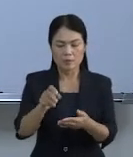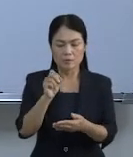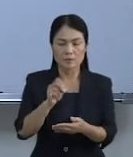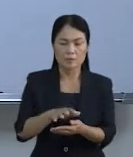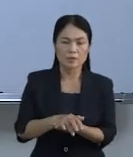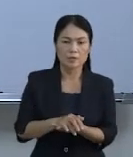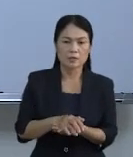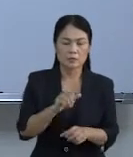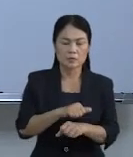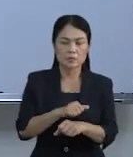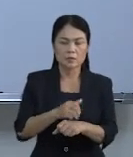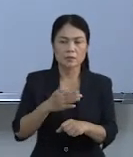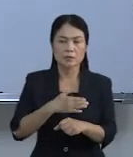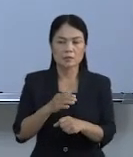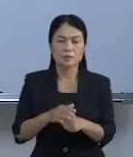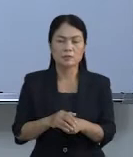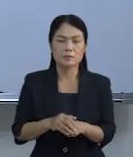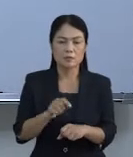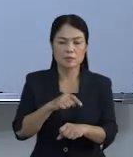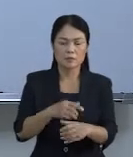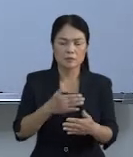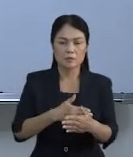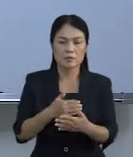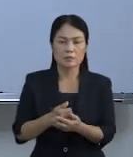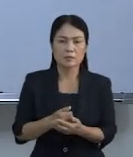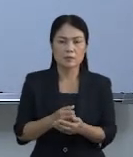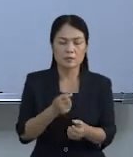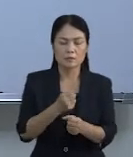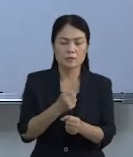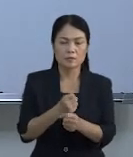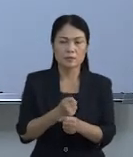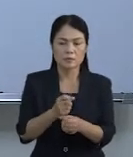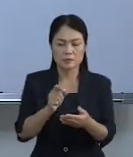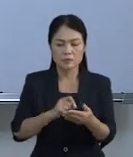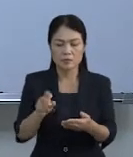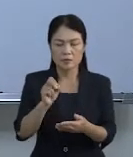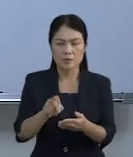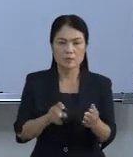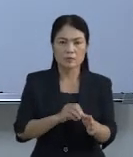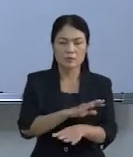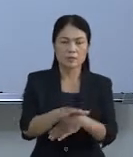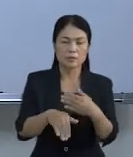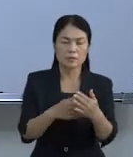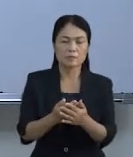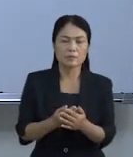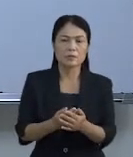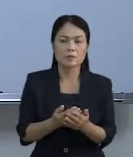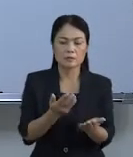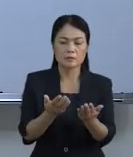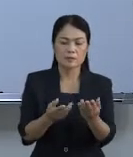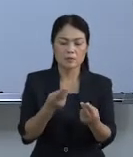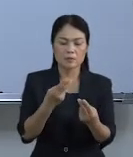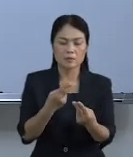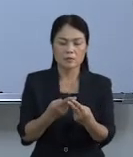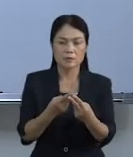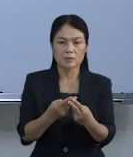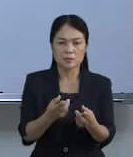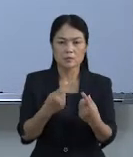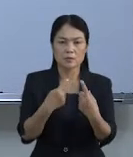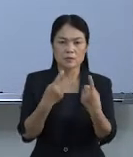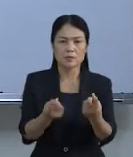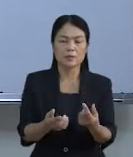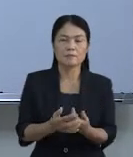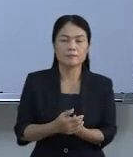hay cái cá bò cù ngay màu cối lục cù nướng với cá cài làm rơi từng ngọc nia nè con á và tiêm tua chụp lại nia từ bên từ